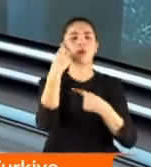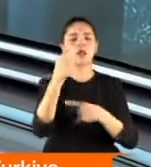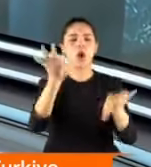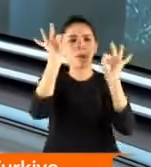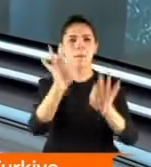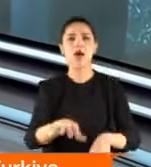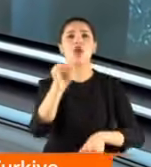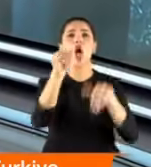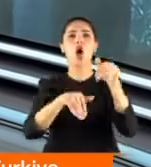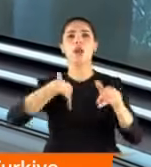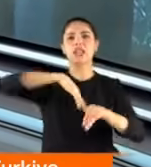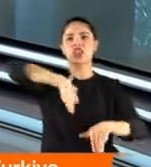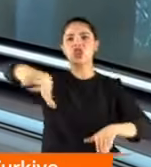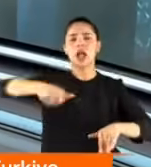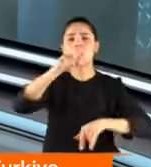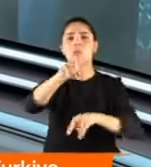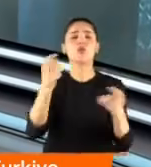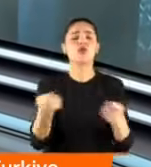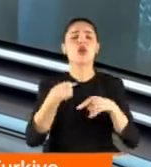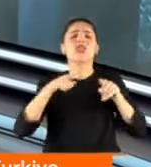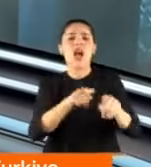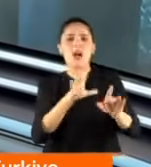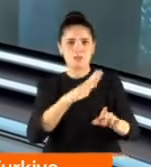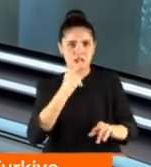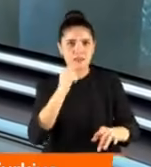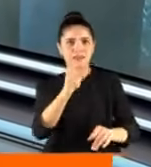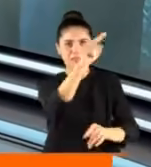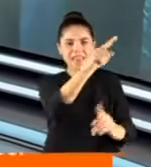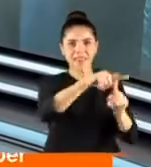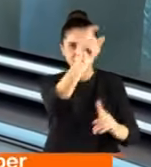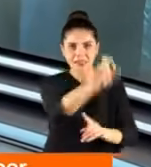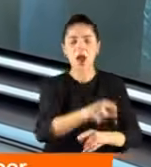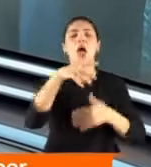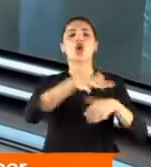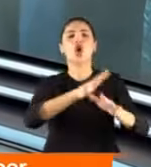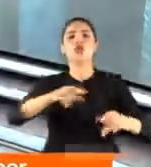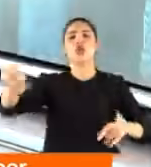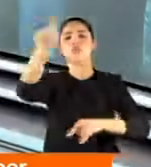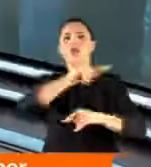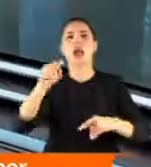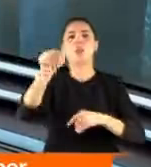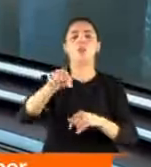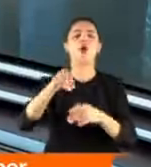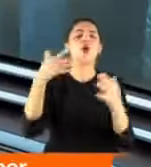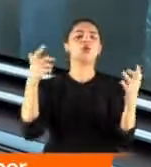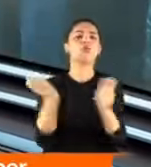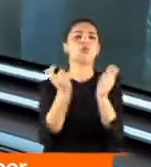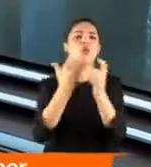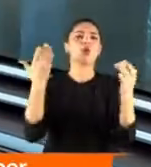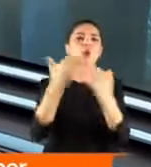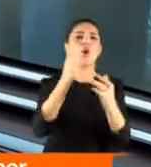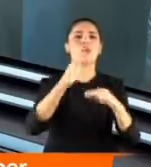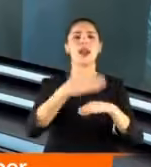ateşledi. Oylarımızı çaldılar, bu işin beşini bırakmayacağız demişti. Göstericiler de o sözün ardından Kongre'yi bastı. Şimdi azli